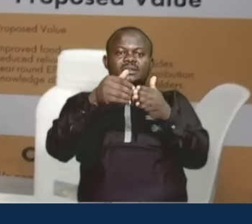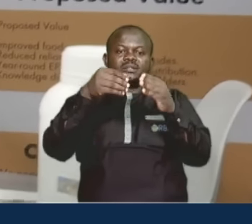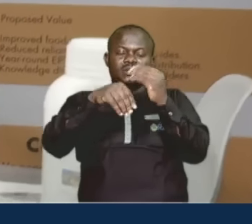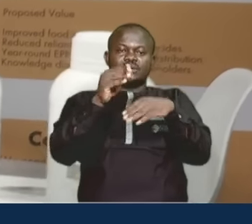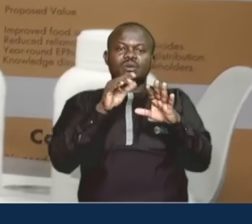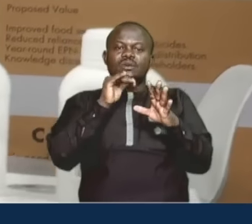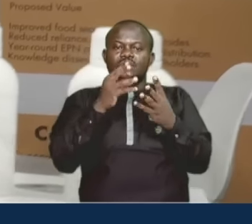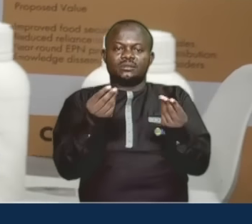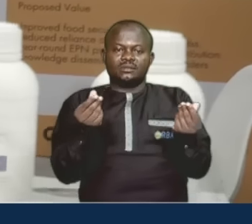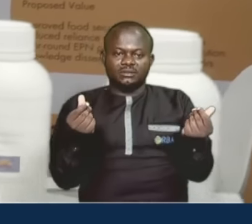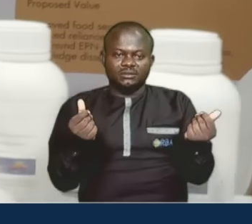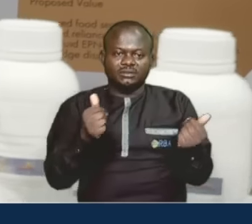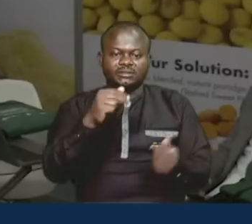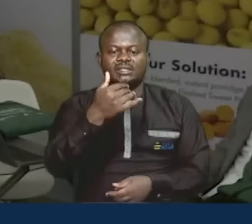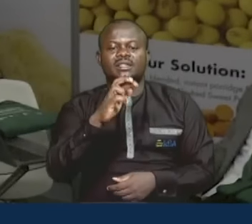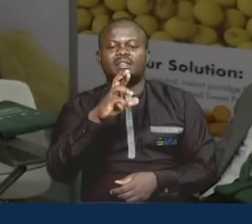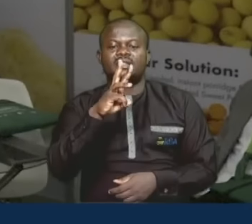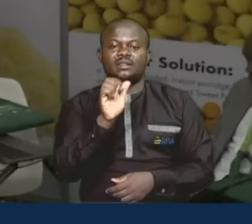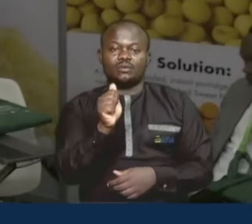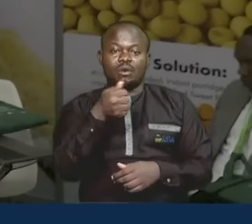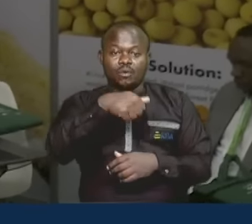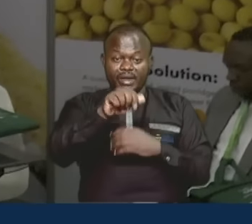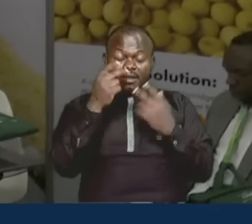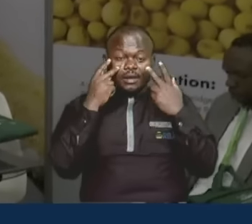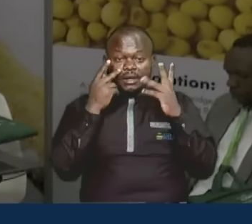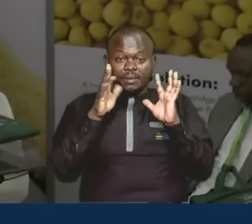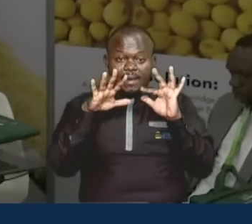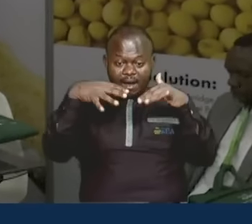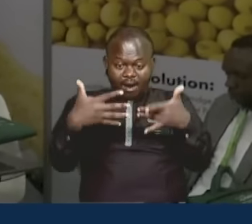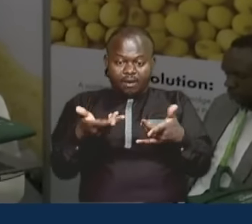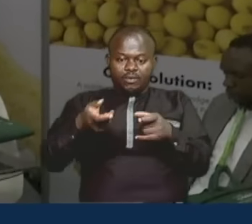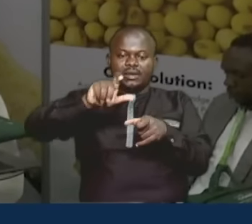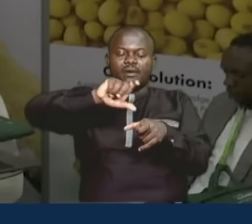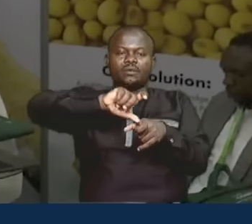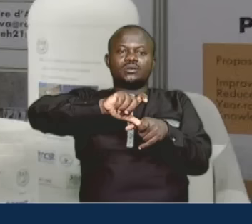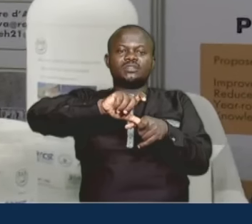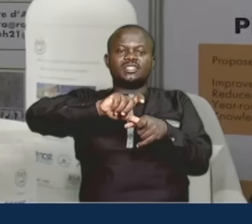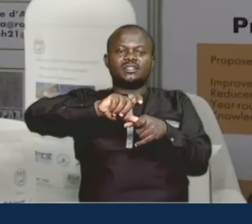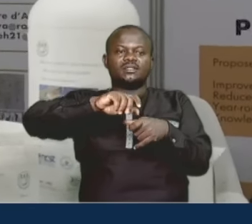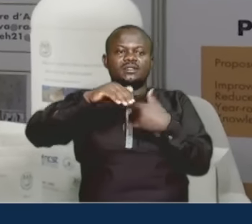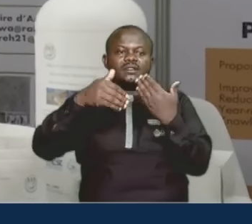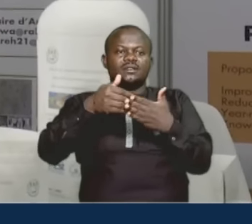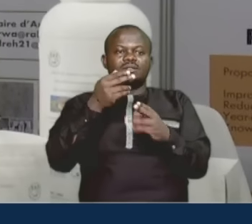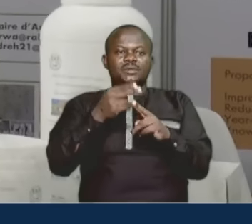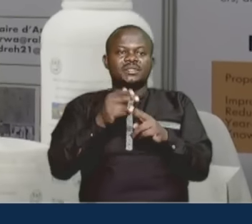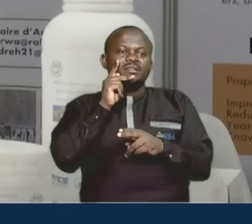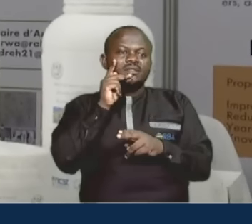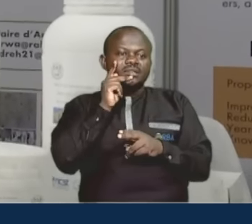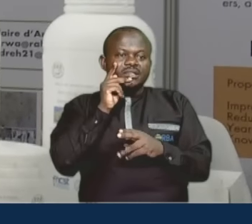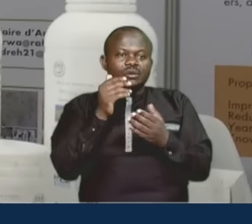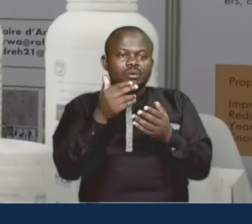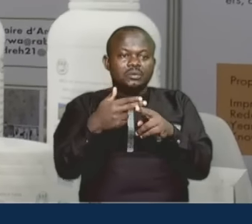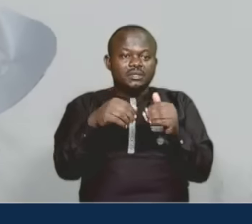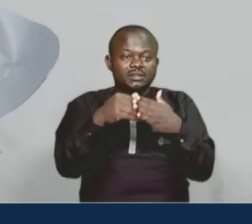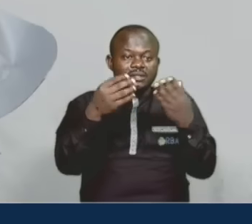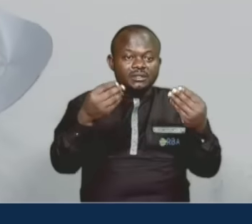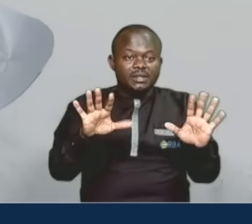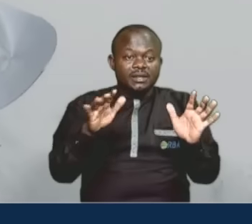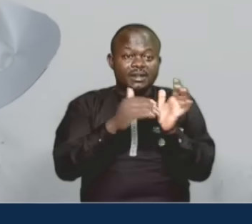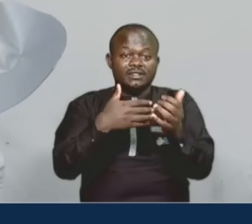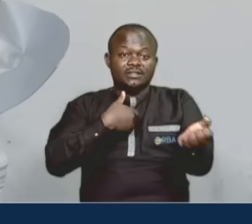utangiritse. Naho Hirwa Claire we arimo kureba uburyo yakongera ikiroro cy'inkoko benshi bitaza kinyarwanda zirimo gucika, nyamara